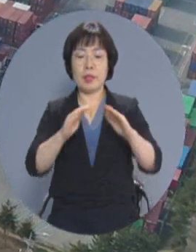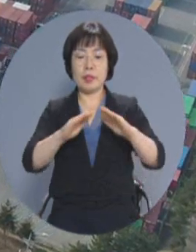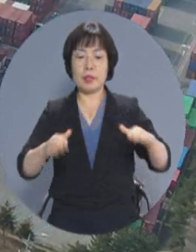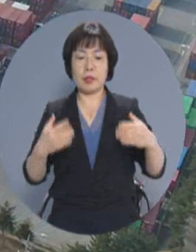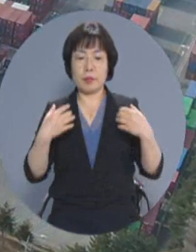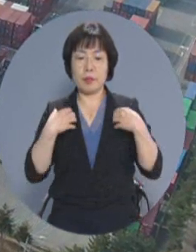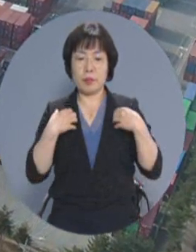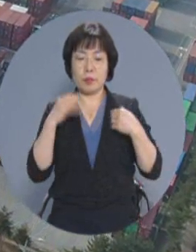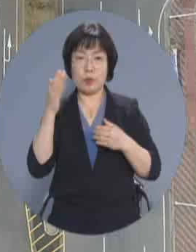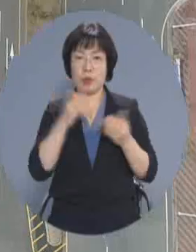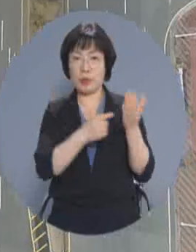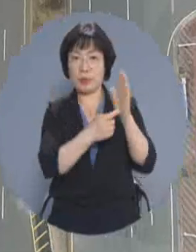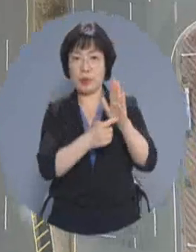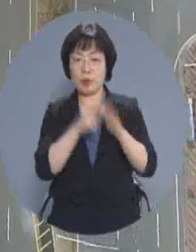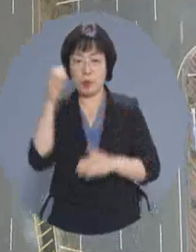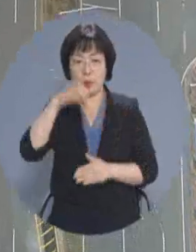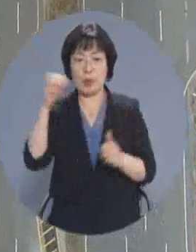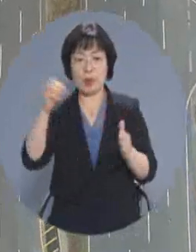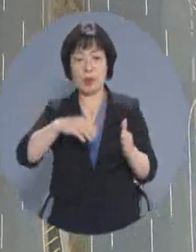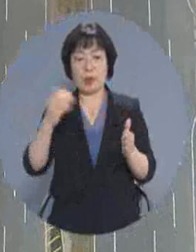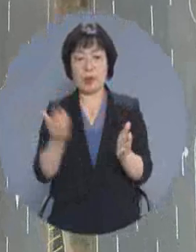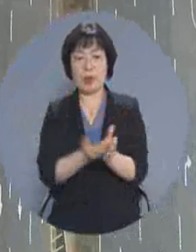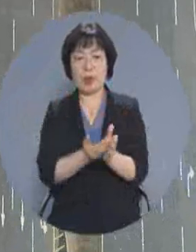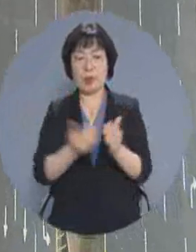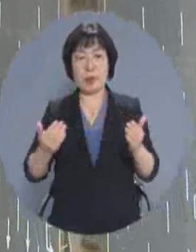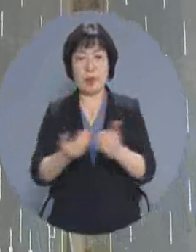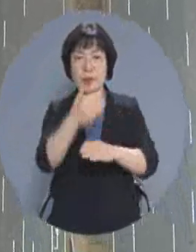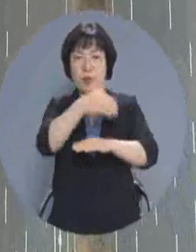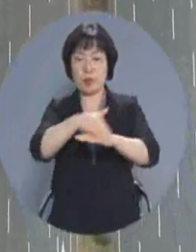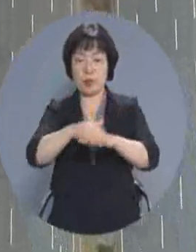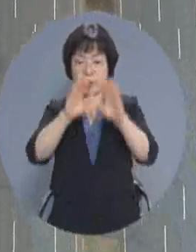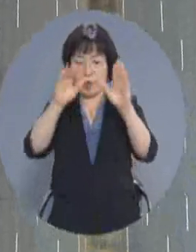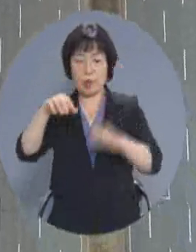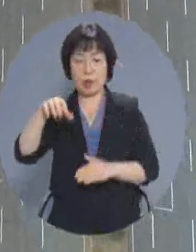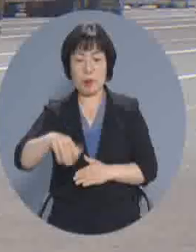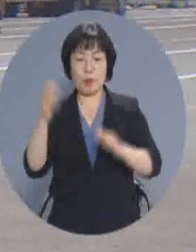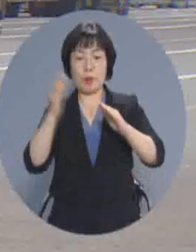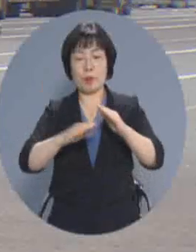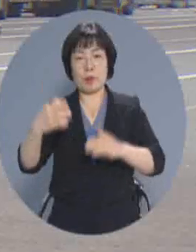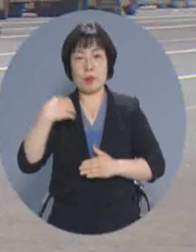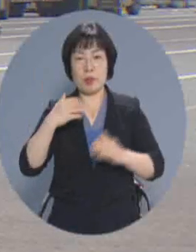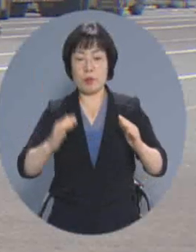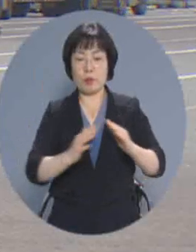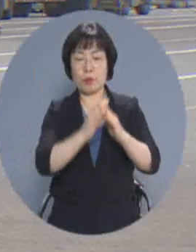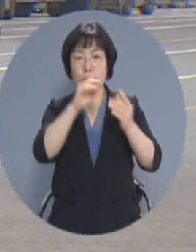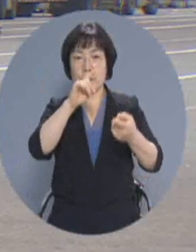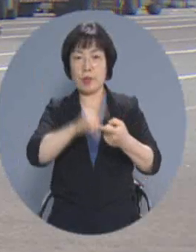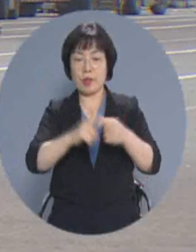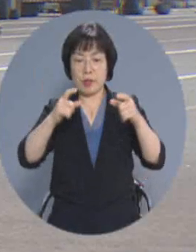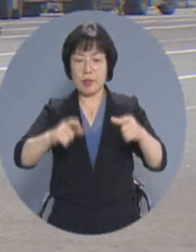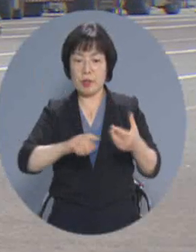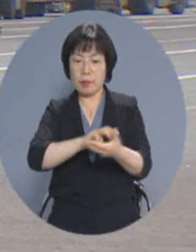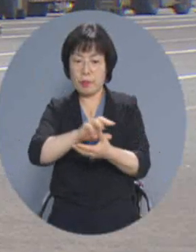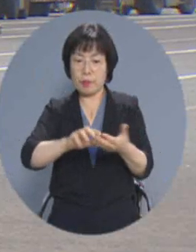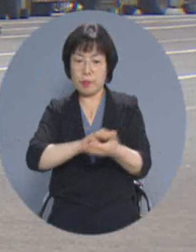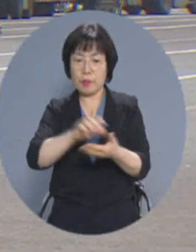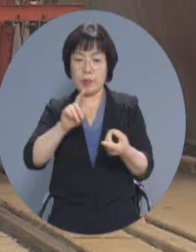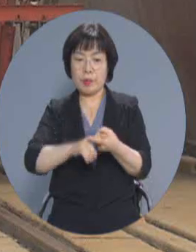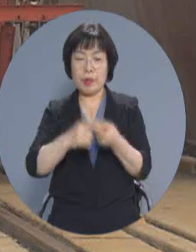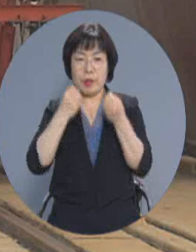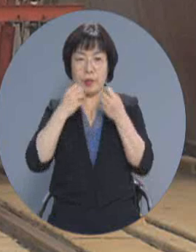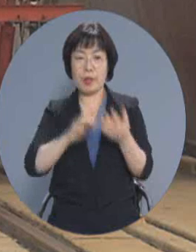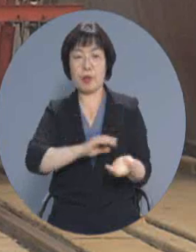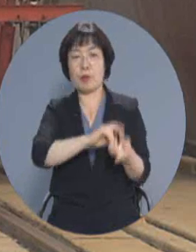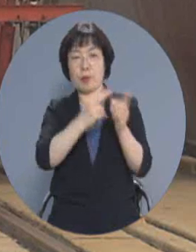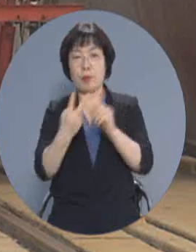전남도가 최근 제시한 여수 광역항 발전 전략은 여수 박남회장 공공개발 계획에 대한 지역의 분열 분위기를 새롭게